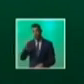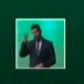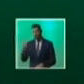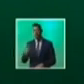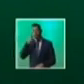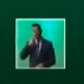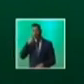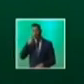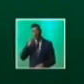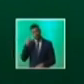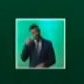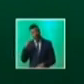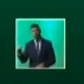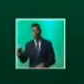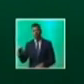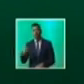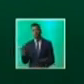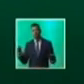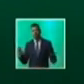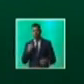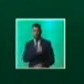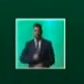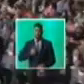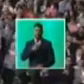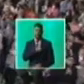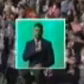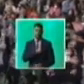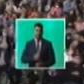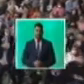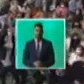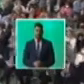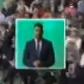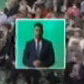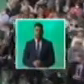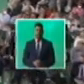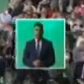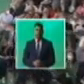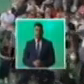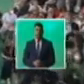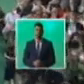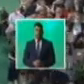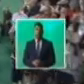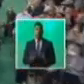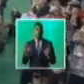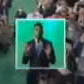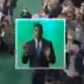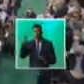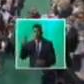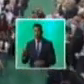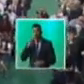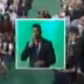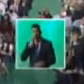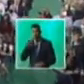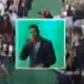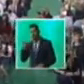είπα εξ αρχής, ότι επλήγει κυρίως το ίδιο το πολιτικό σύστημα. Ο κόσμος αμφισβητεί